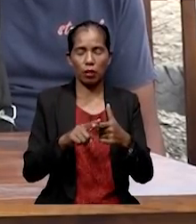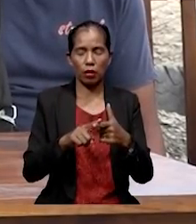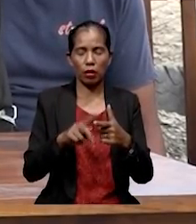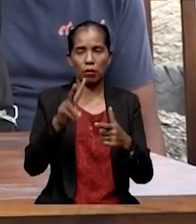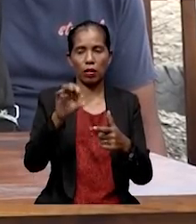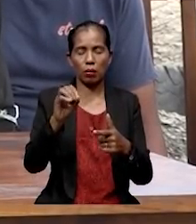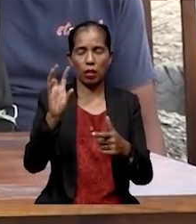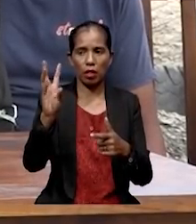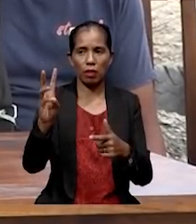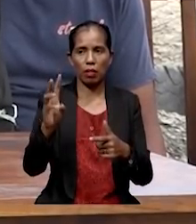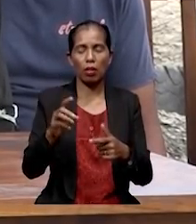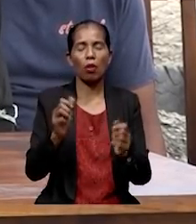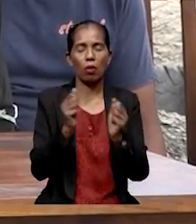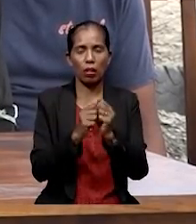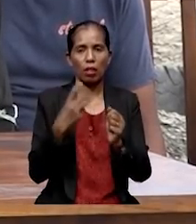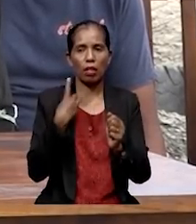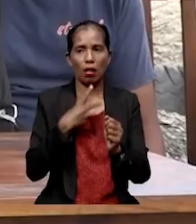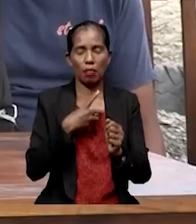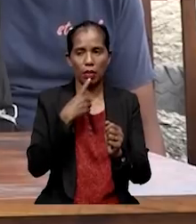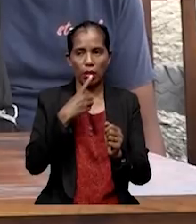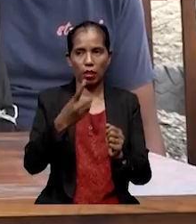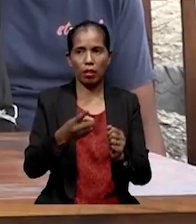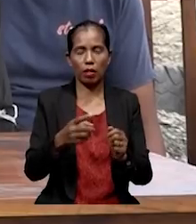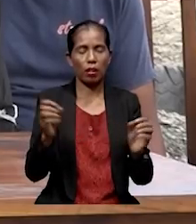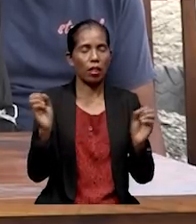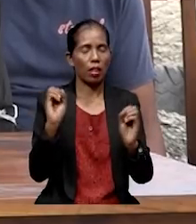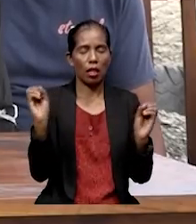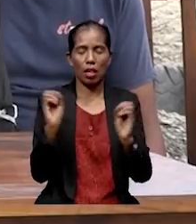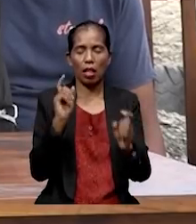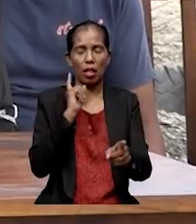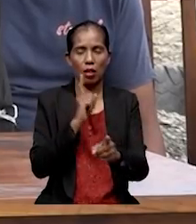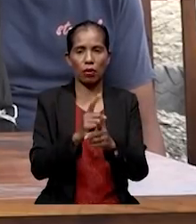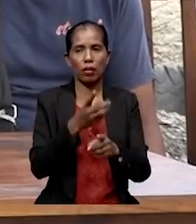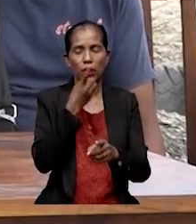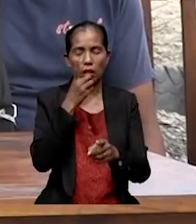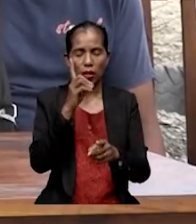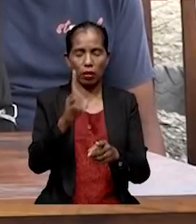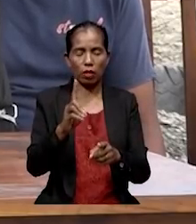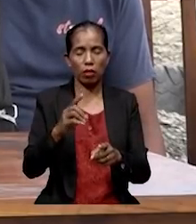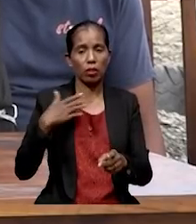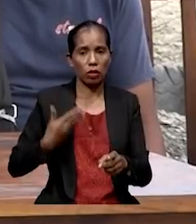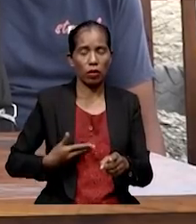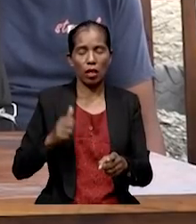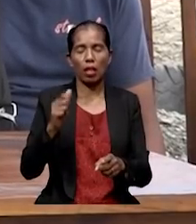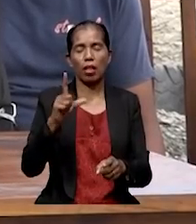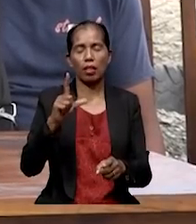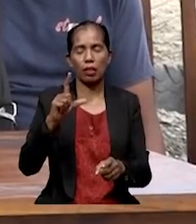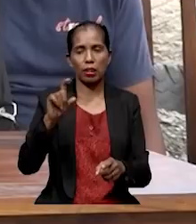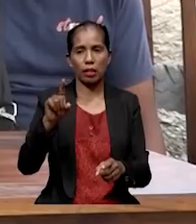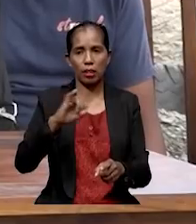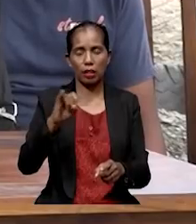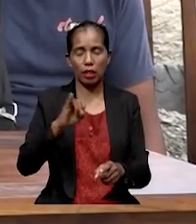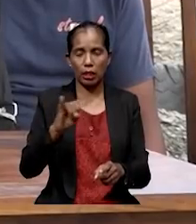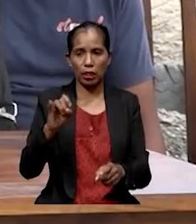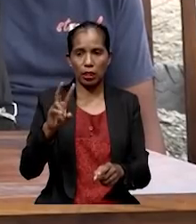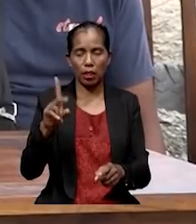2006 hoy dane maka ami hatete katak ne la los declaração nebe hatou si senhora Alzira ne katak ne la los tamba sama